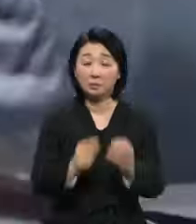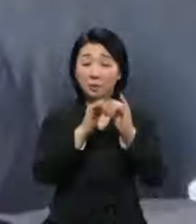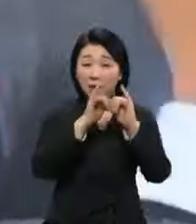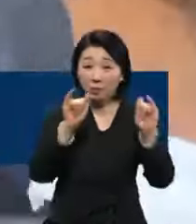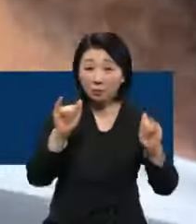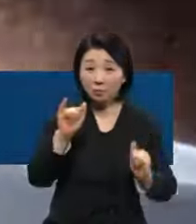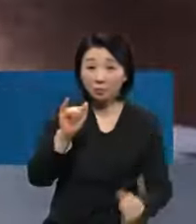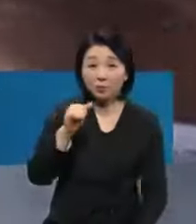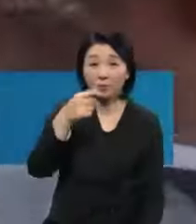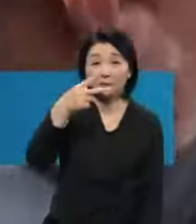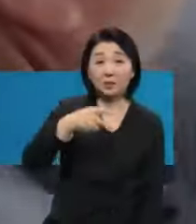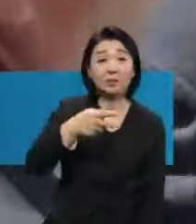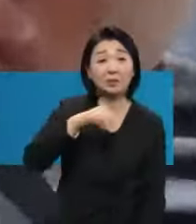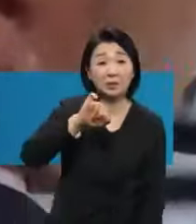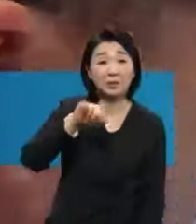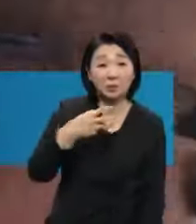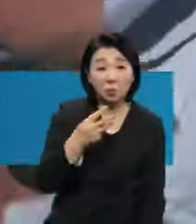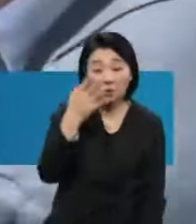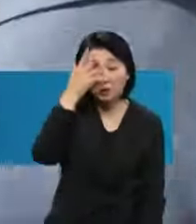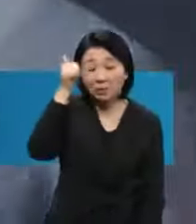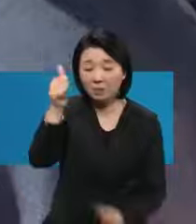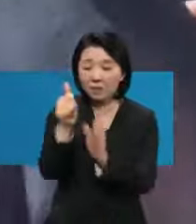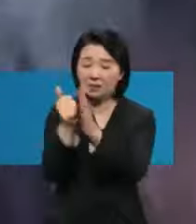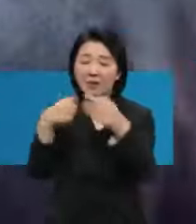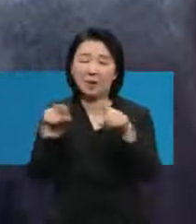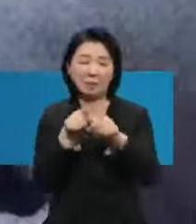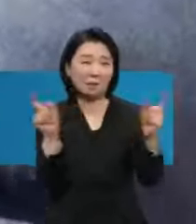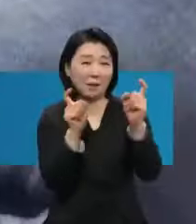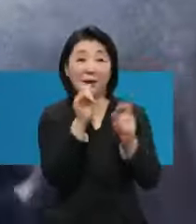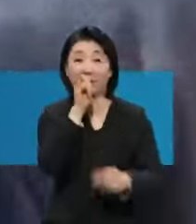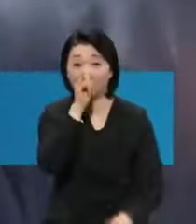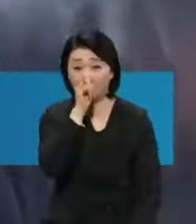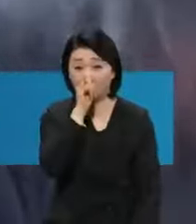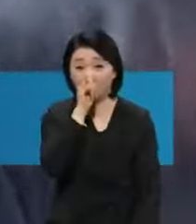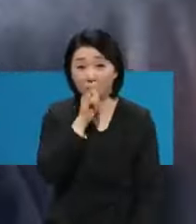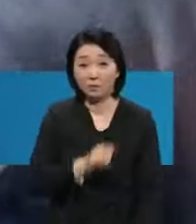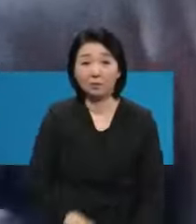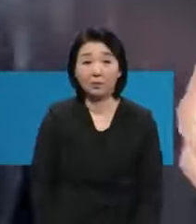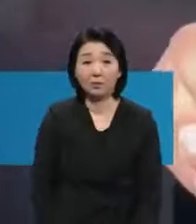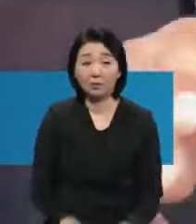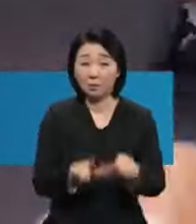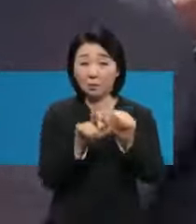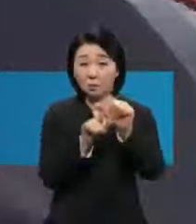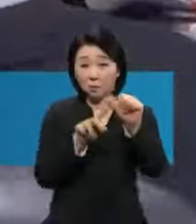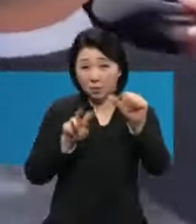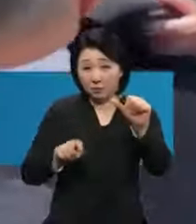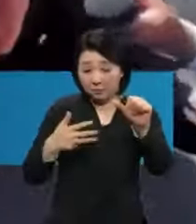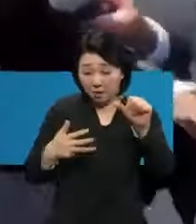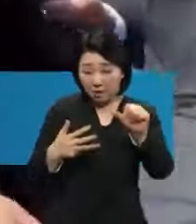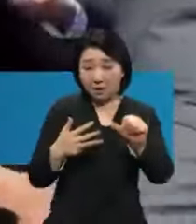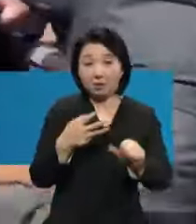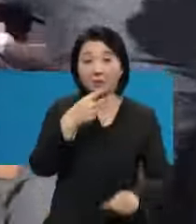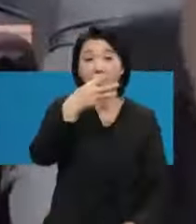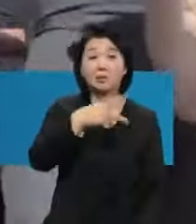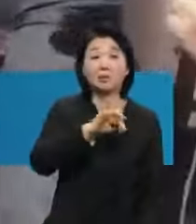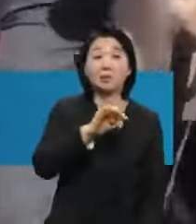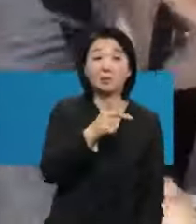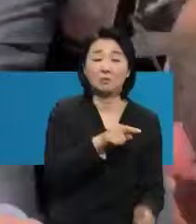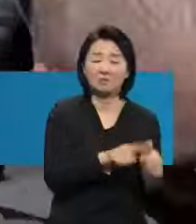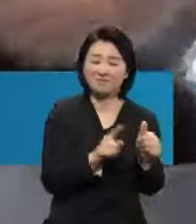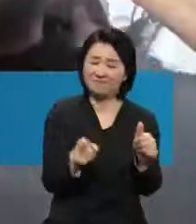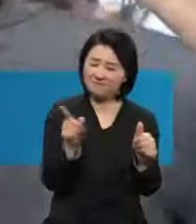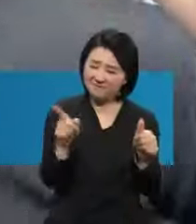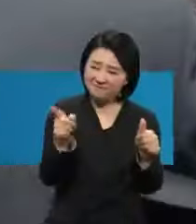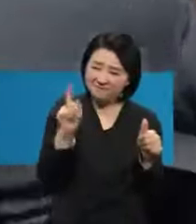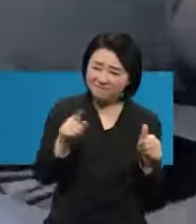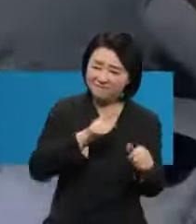배우 로버트 드니로가 트럼프의 지지자들과 말다툼을 했는데요. 현지 시간 28일 로버트 드니로가